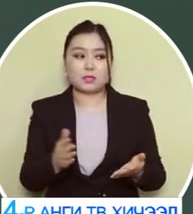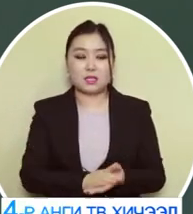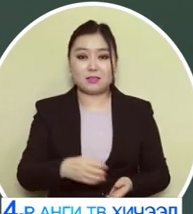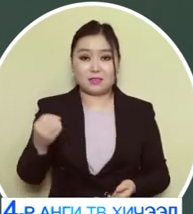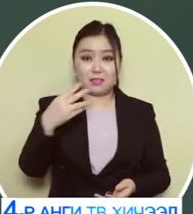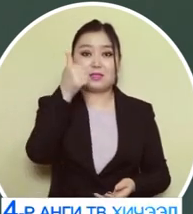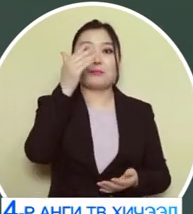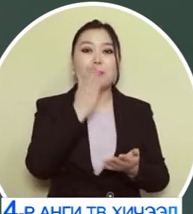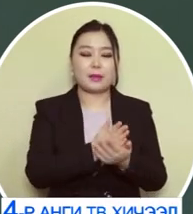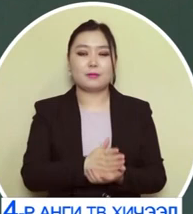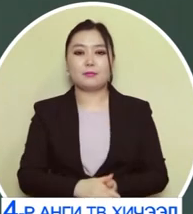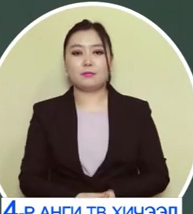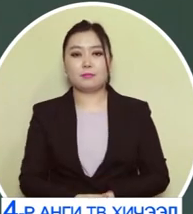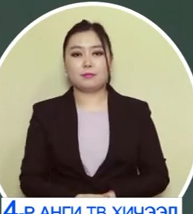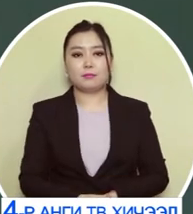жанды.